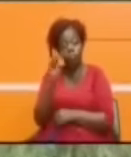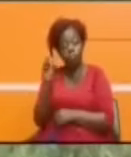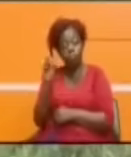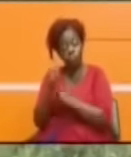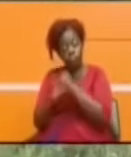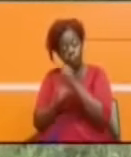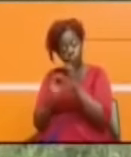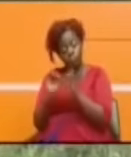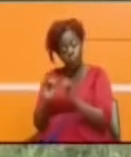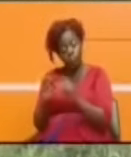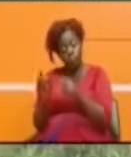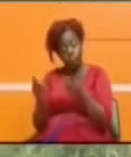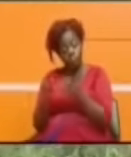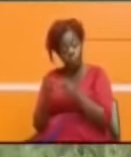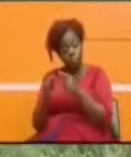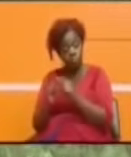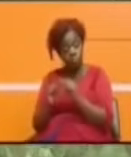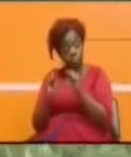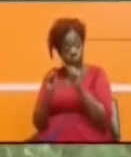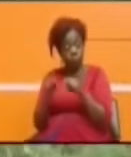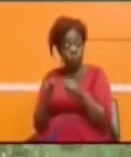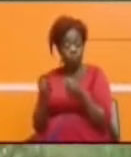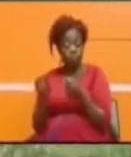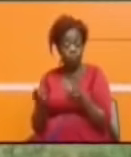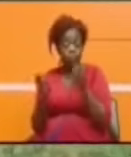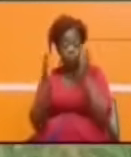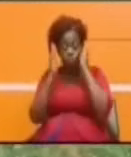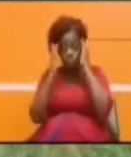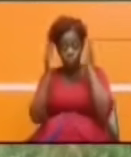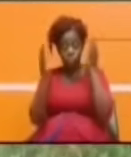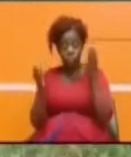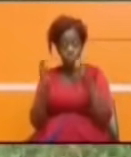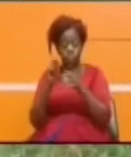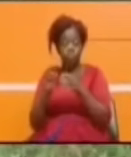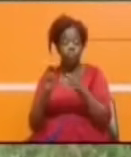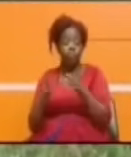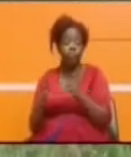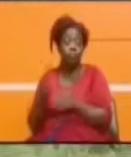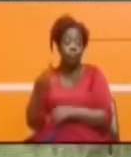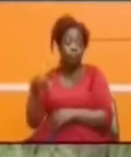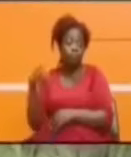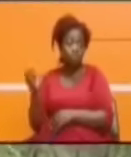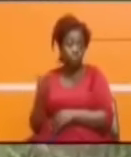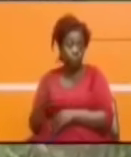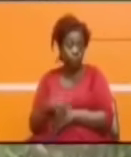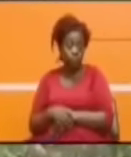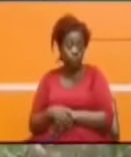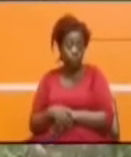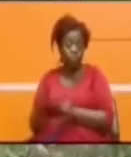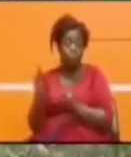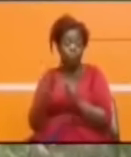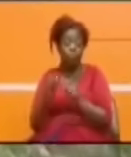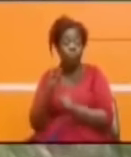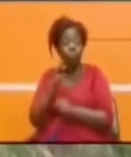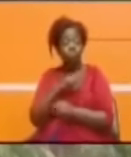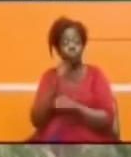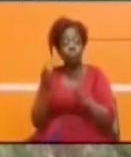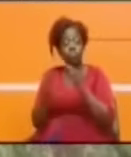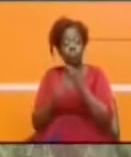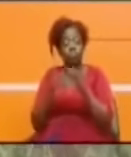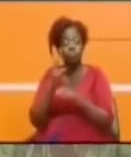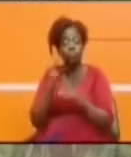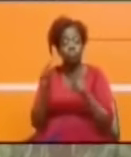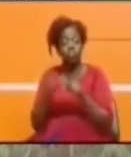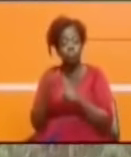bali. Naye wajjaga nti sibamanyi era mutambule mukole ki mugende muveeko. Abatuuze bekokkodde embeera gye bayiseemu nga